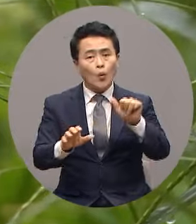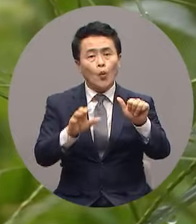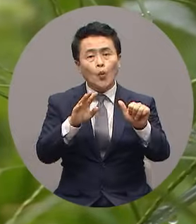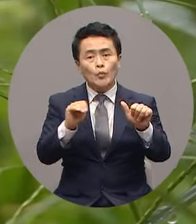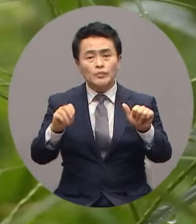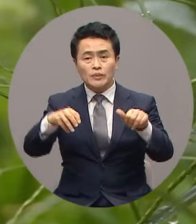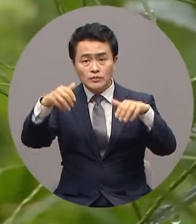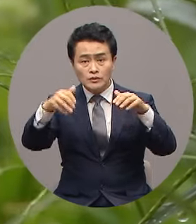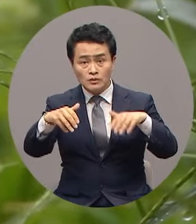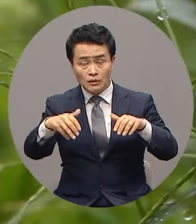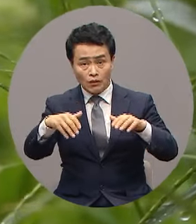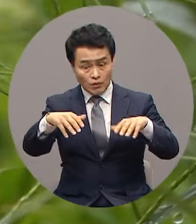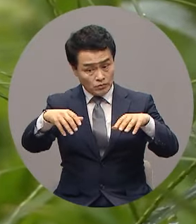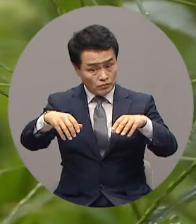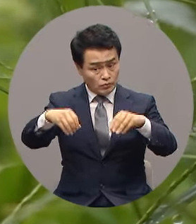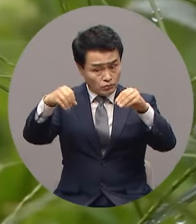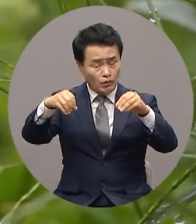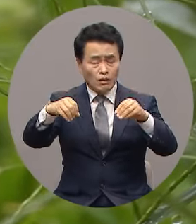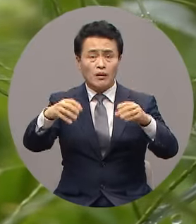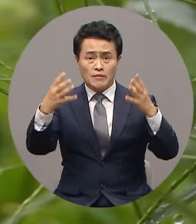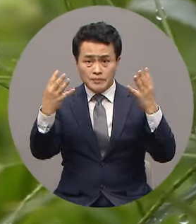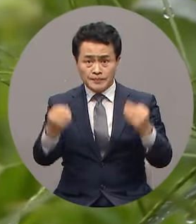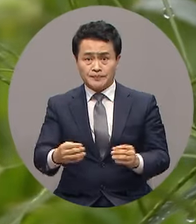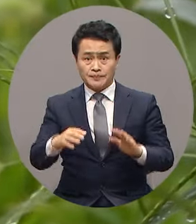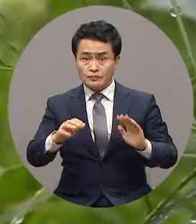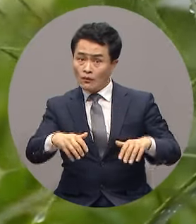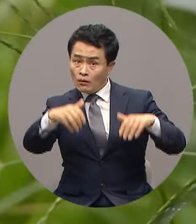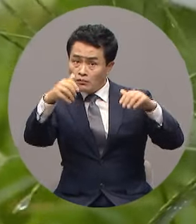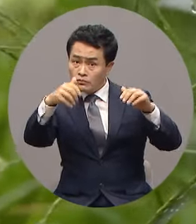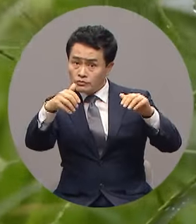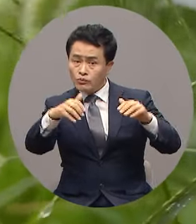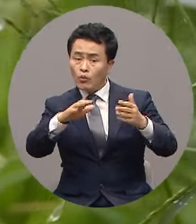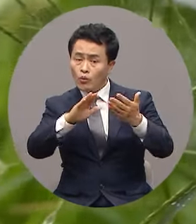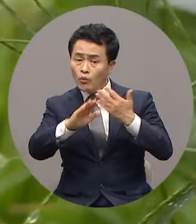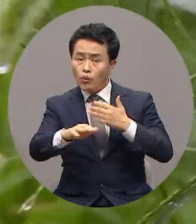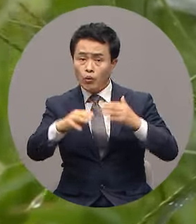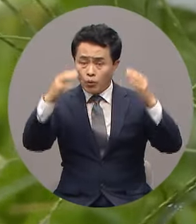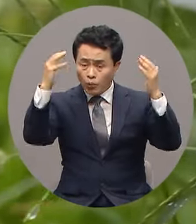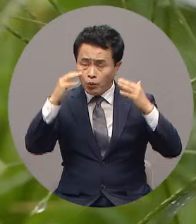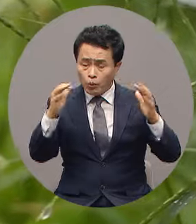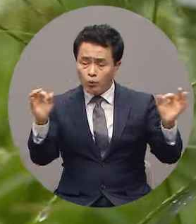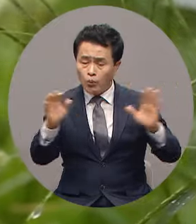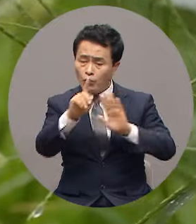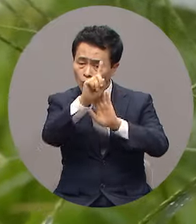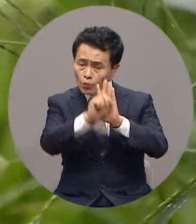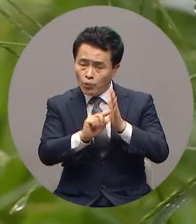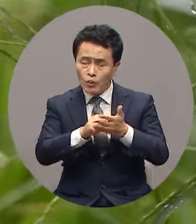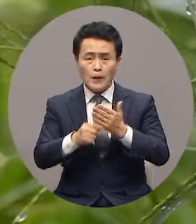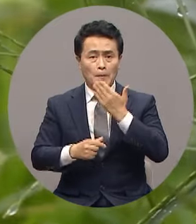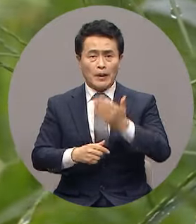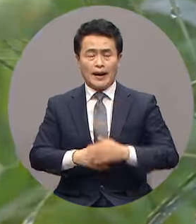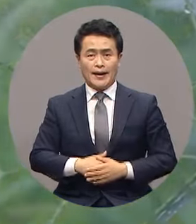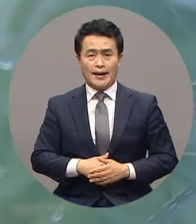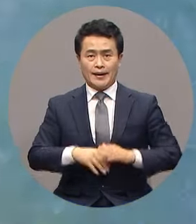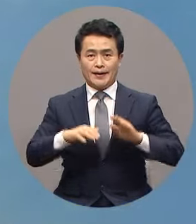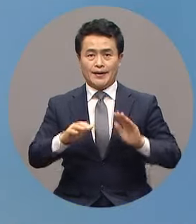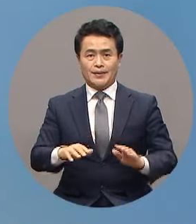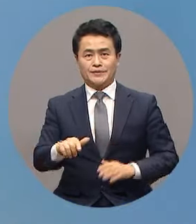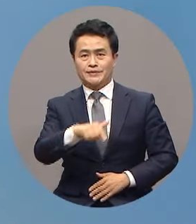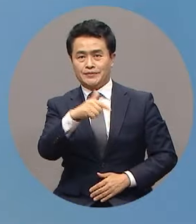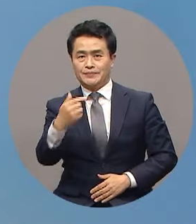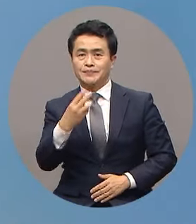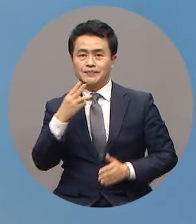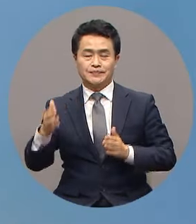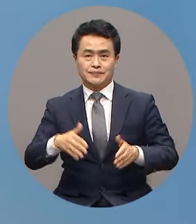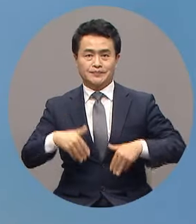내리겠고요 소강 상태를 보이는 때가 많겠습니다이 비가 내리면서 폭염은 일시적으로 완화될 것으로 보입니다 오늘 오후에